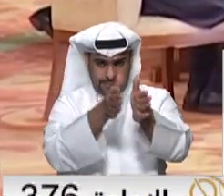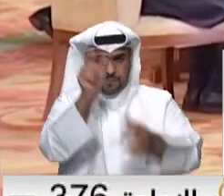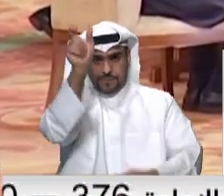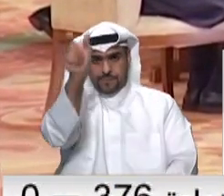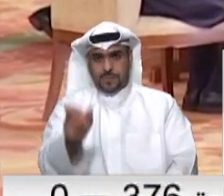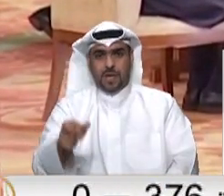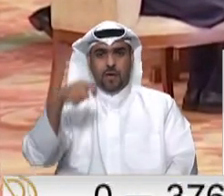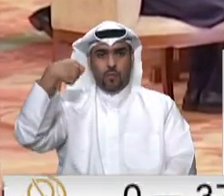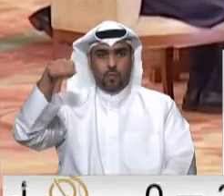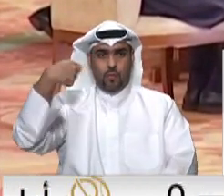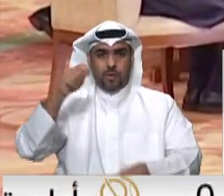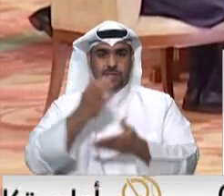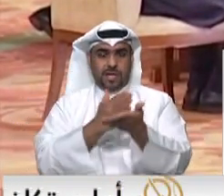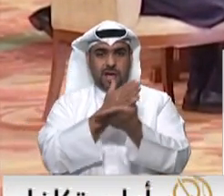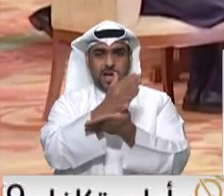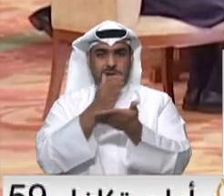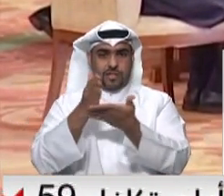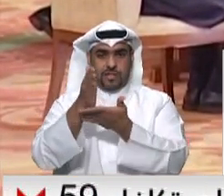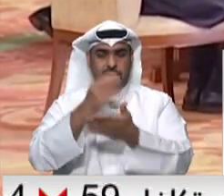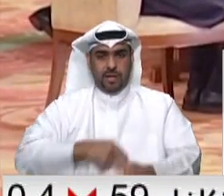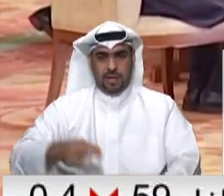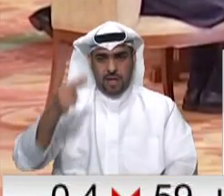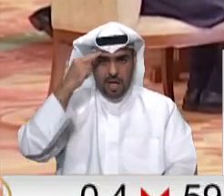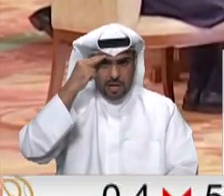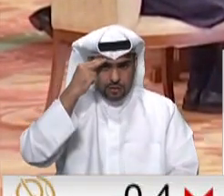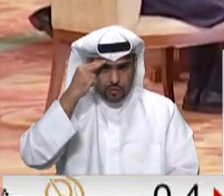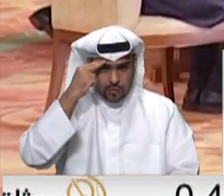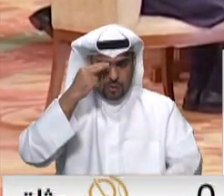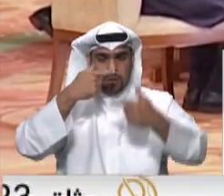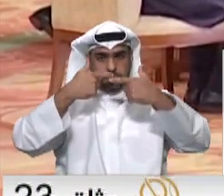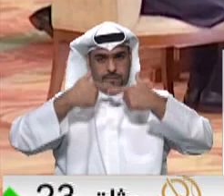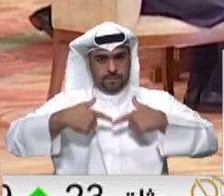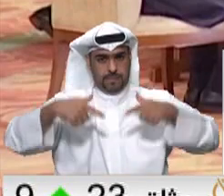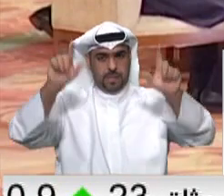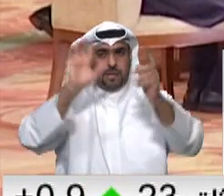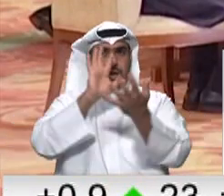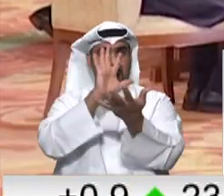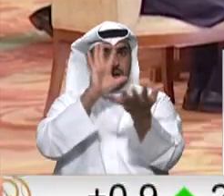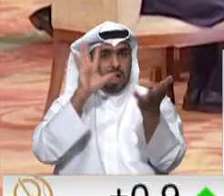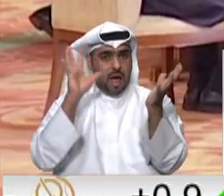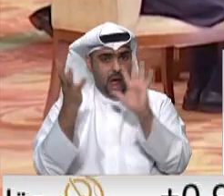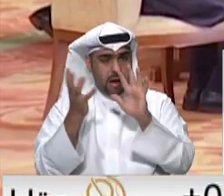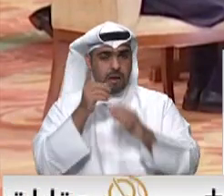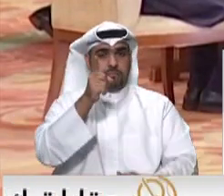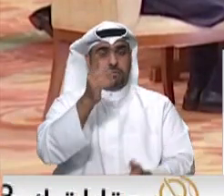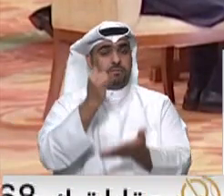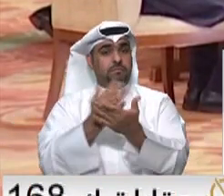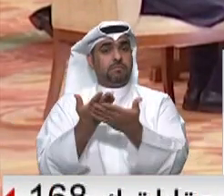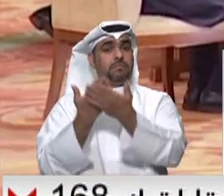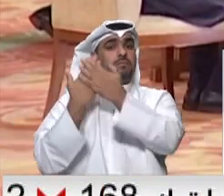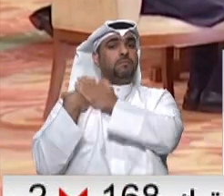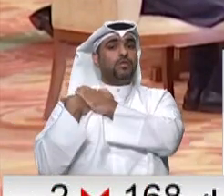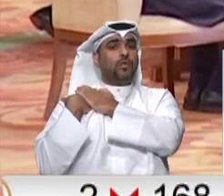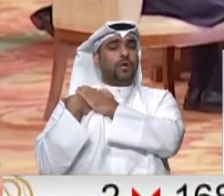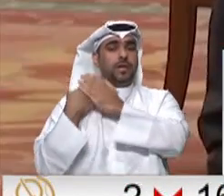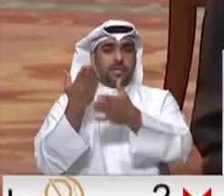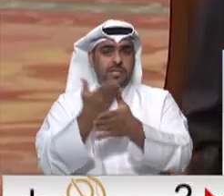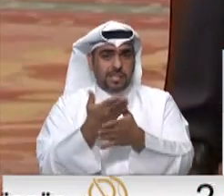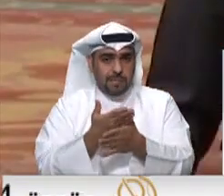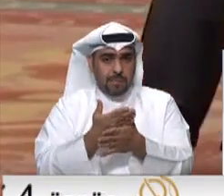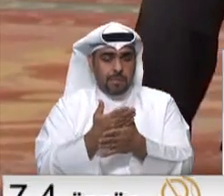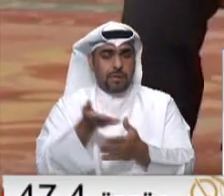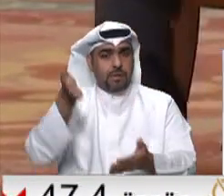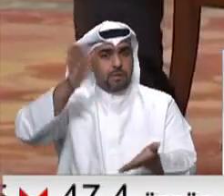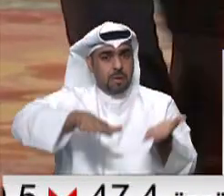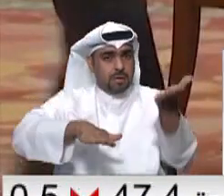الخارجية السعودي سمو الأمير فيصل بن فرحان المجتمع الدولي على تحمل المسؤولية لوقف ما يقوم به الاحتلال الإسرائيلي